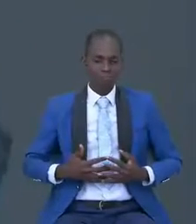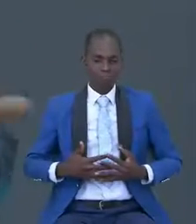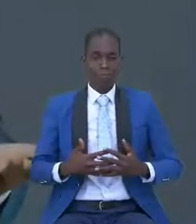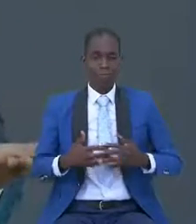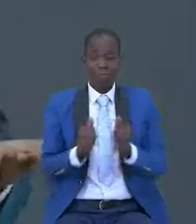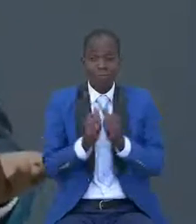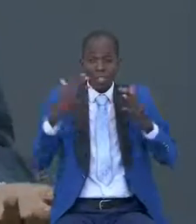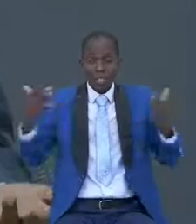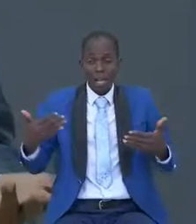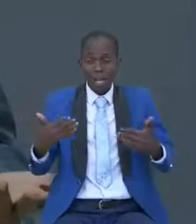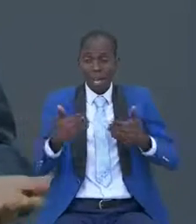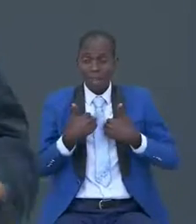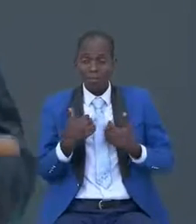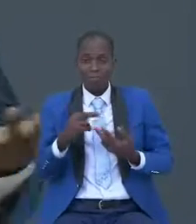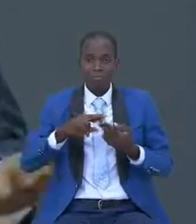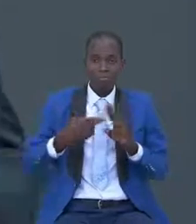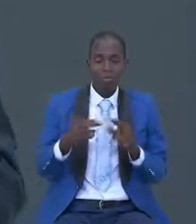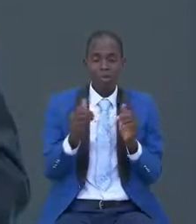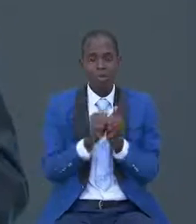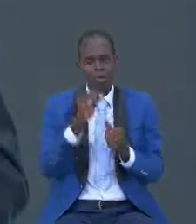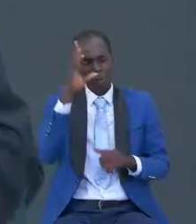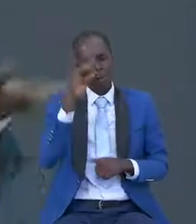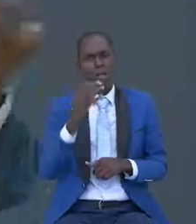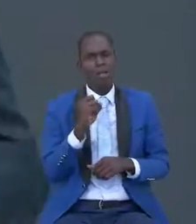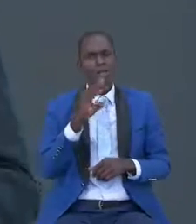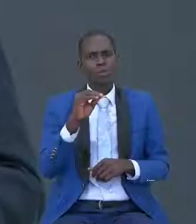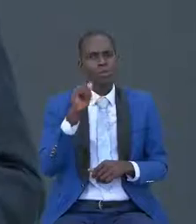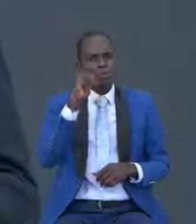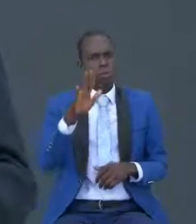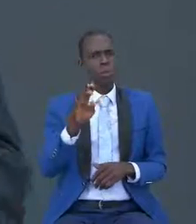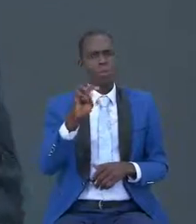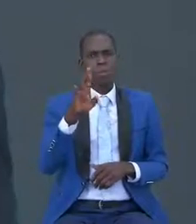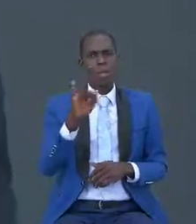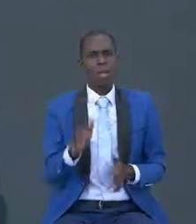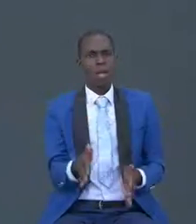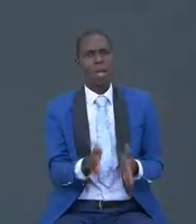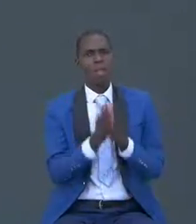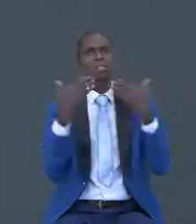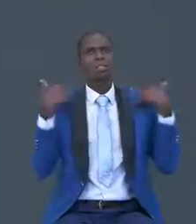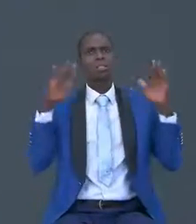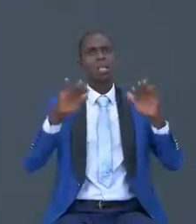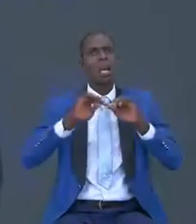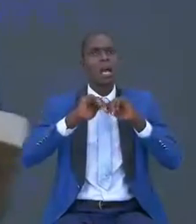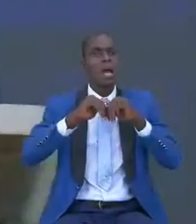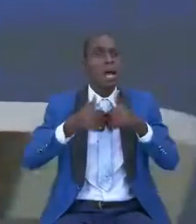homme. Alors elle a demandé, comment cela se fera-t-il?